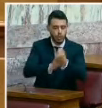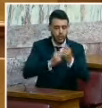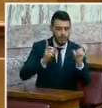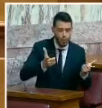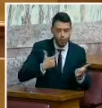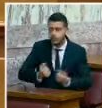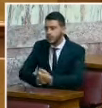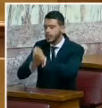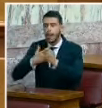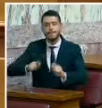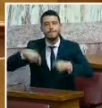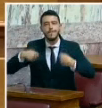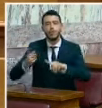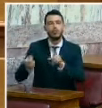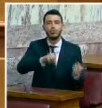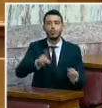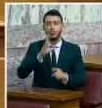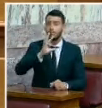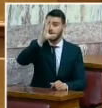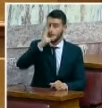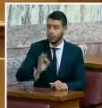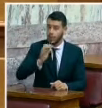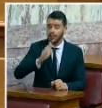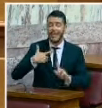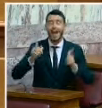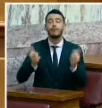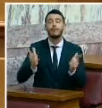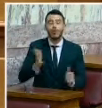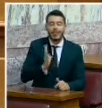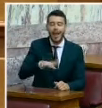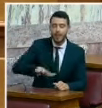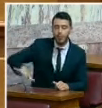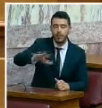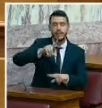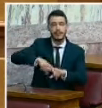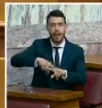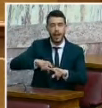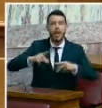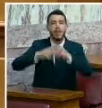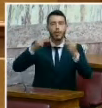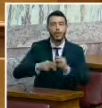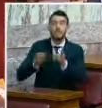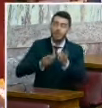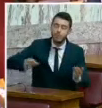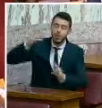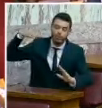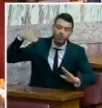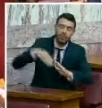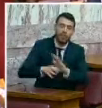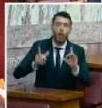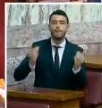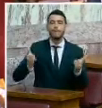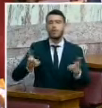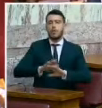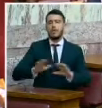είναι ότι οι φτωχοί έγιναν φτωχότεροι επί των ημερών σας. Μιλάτε, και εγώ είμαι διατεθειμένος να την κάνουμε